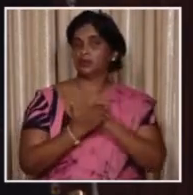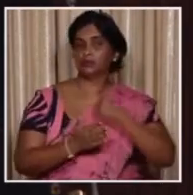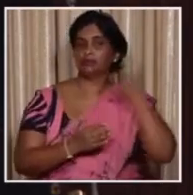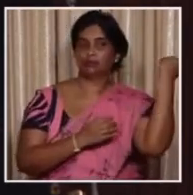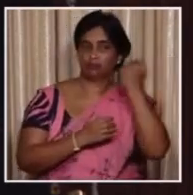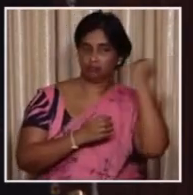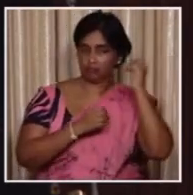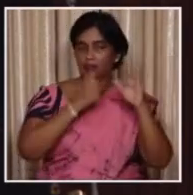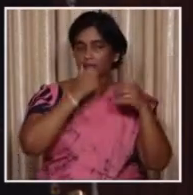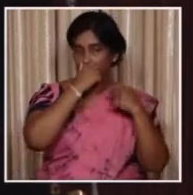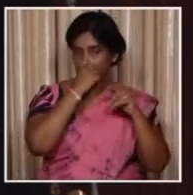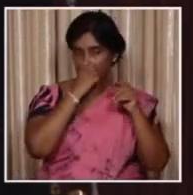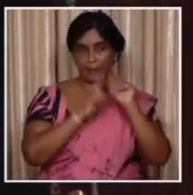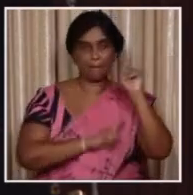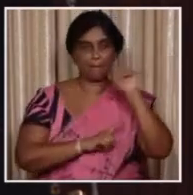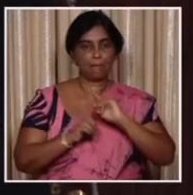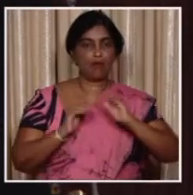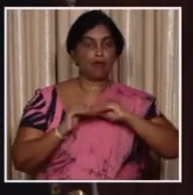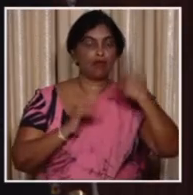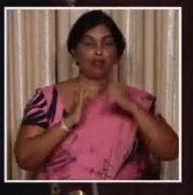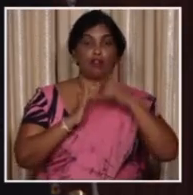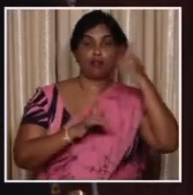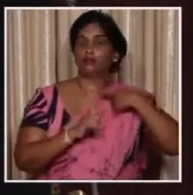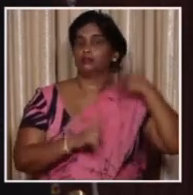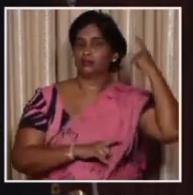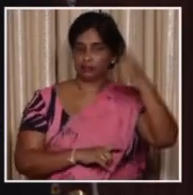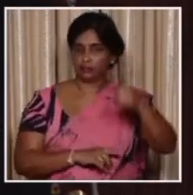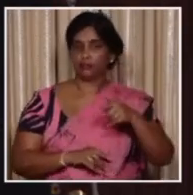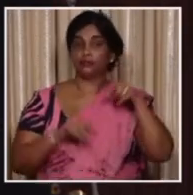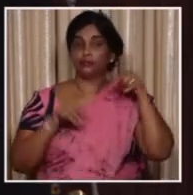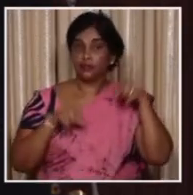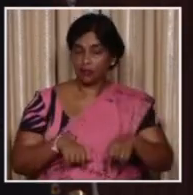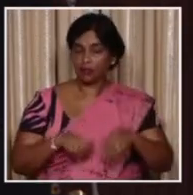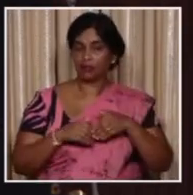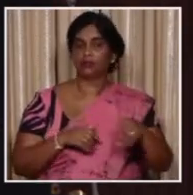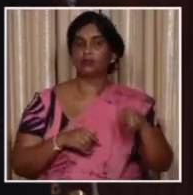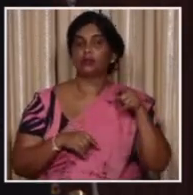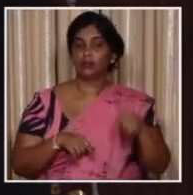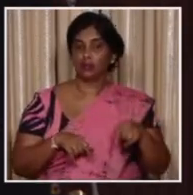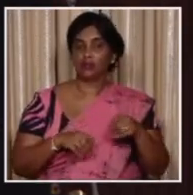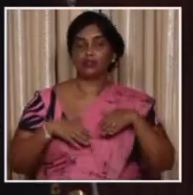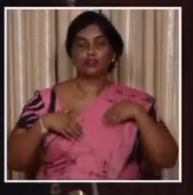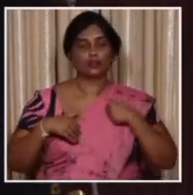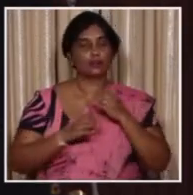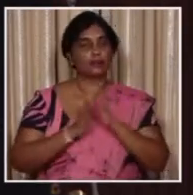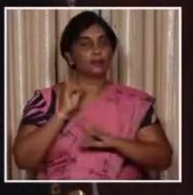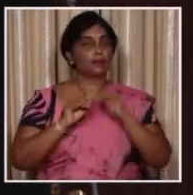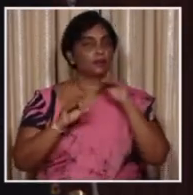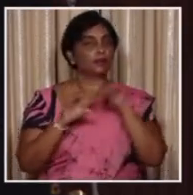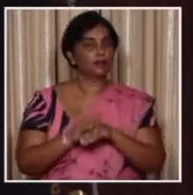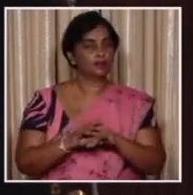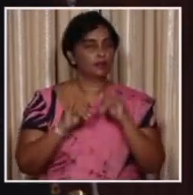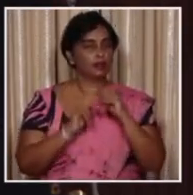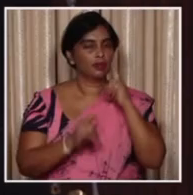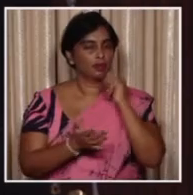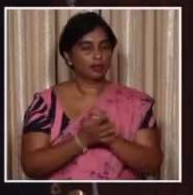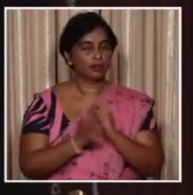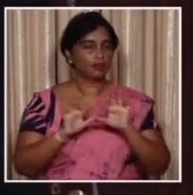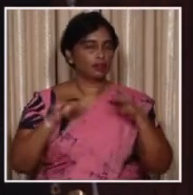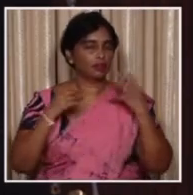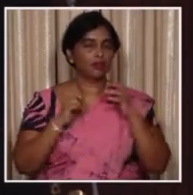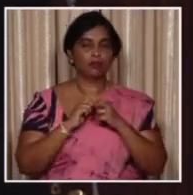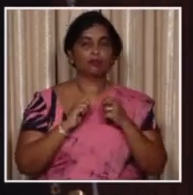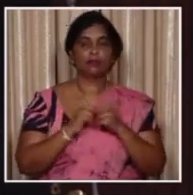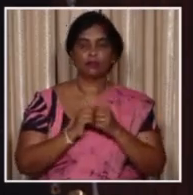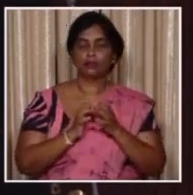සිද්ධ වුණා පාර්ලිමේන්තුවේ බැහැරව ජාත්‍යන්තරයට ගිහිල්ලා. අද වෙනකොට මේ සෞඛ්‍ය අමාත්‍යාංශයේ තිබුණු ඒ දුෂ්කර දුර්වලතා පිළිබඳව